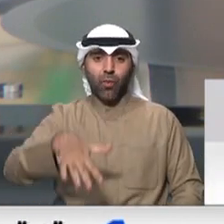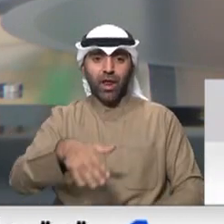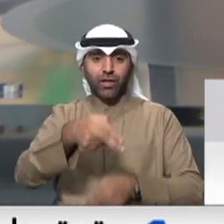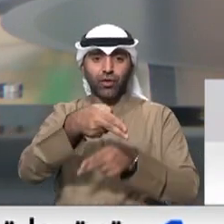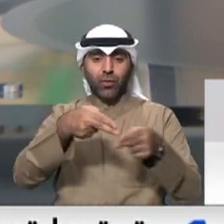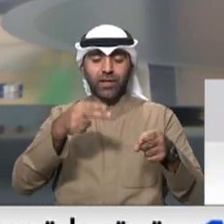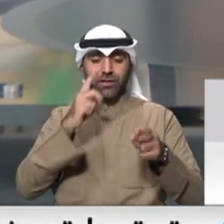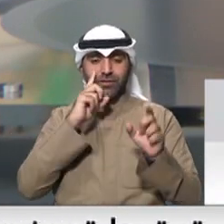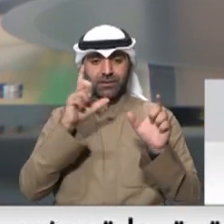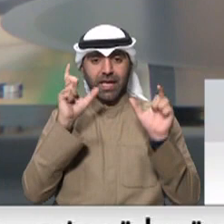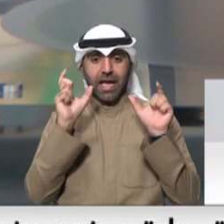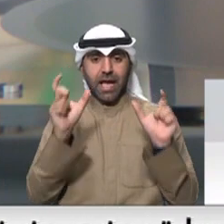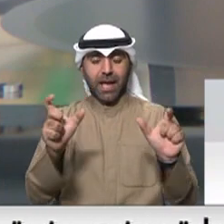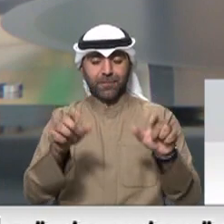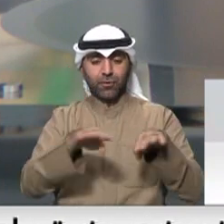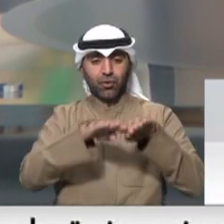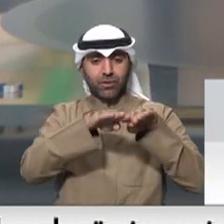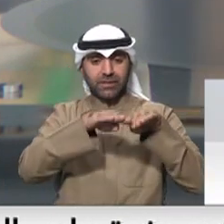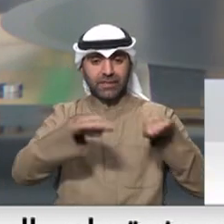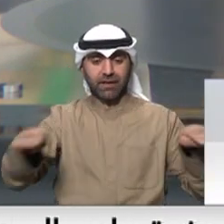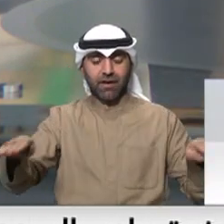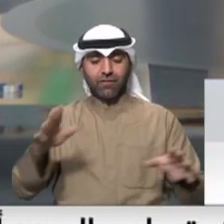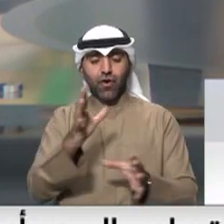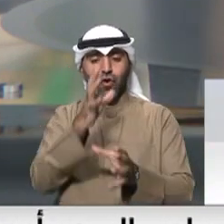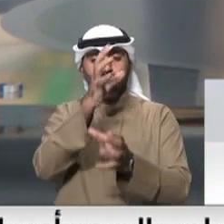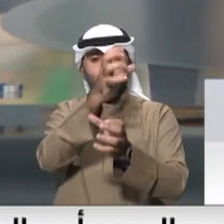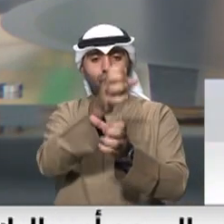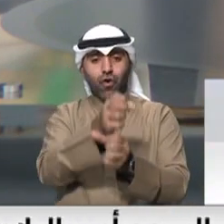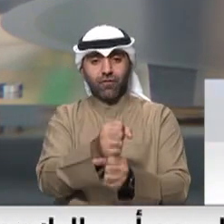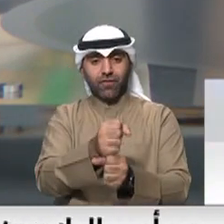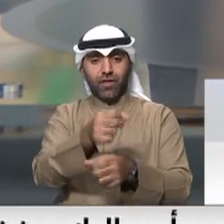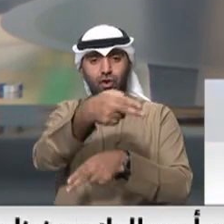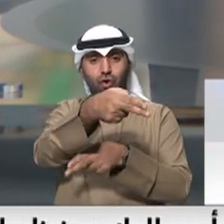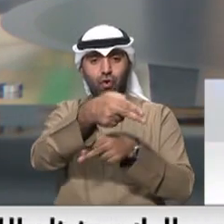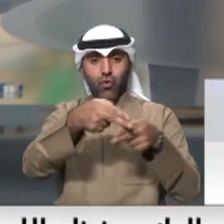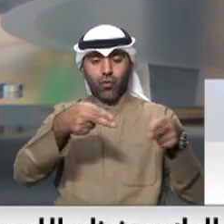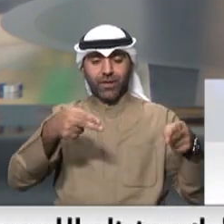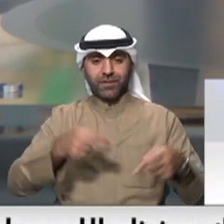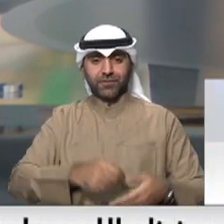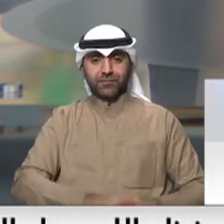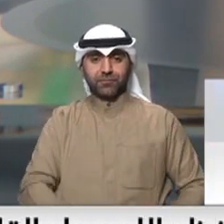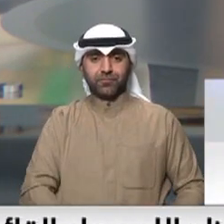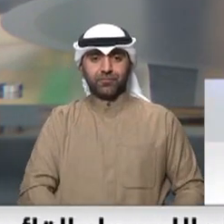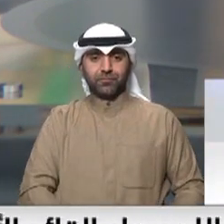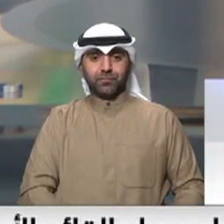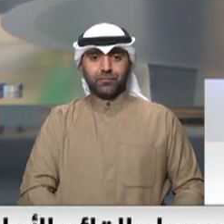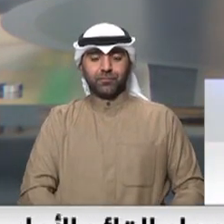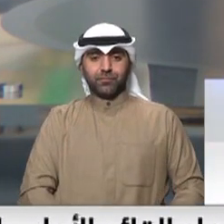من عمر تأسيسها الذي يمتد لأكثر من 56 عاما.